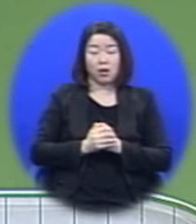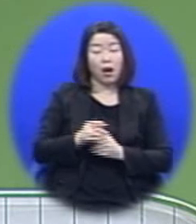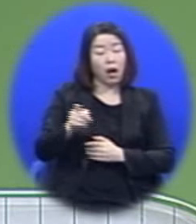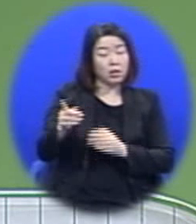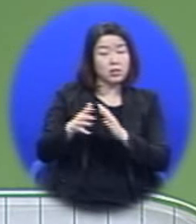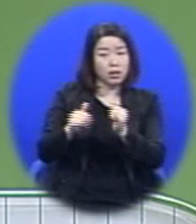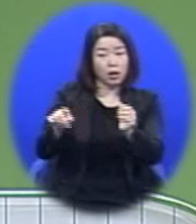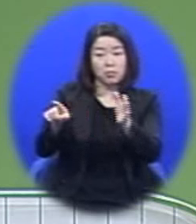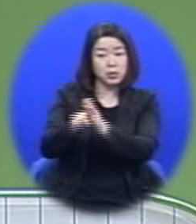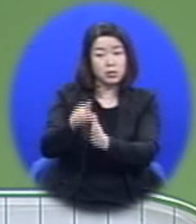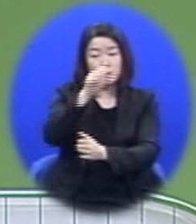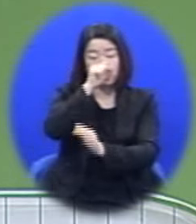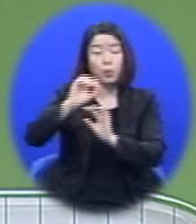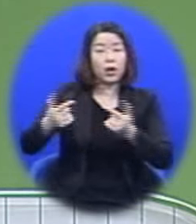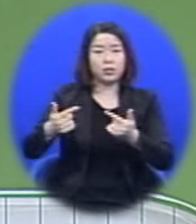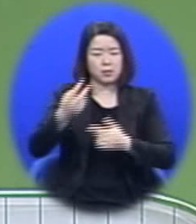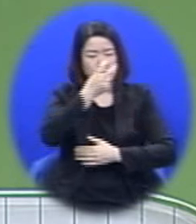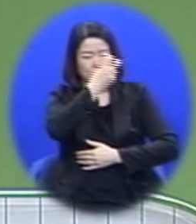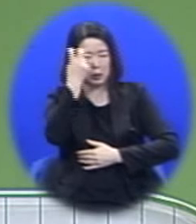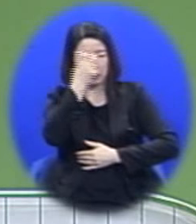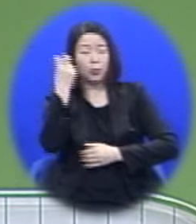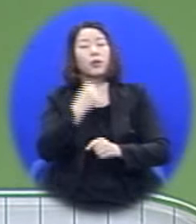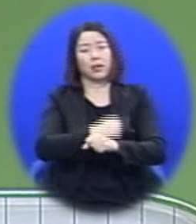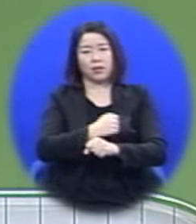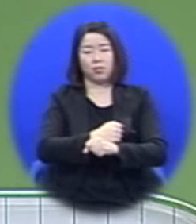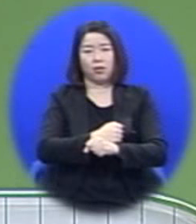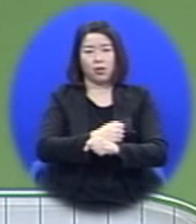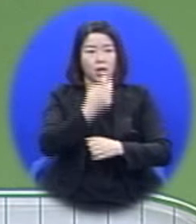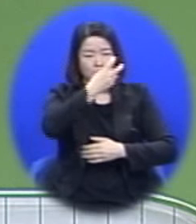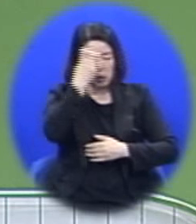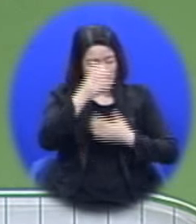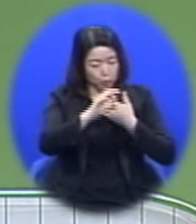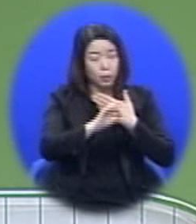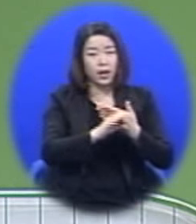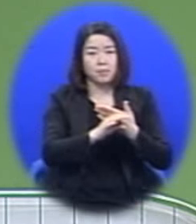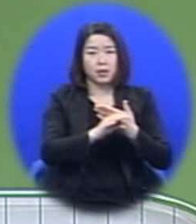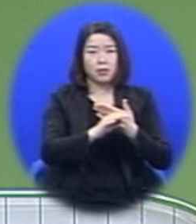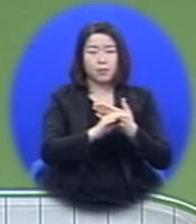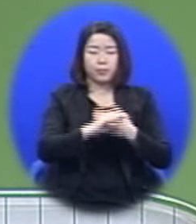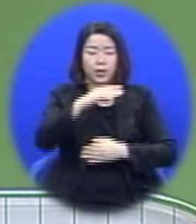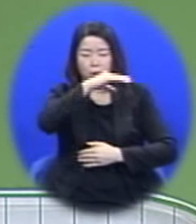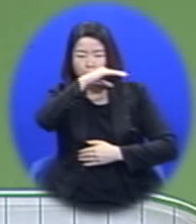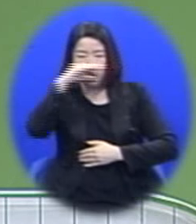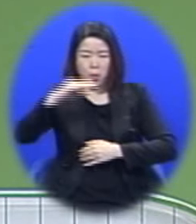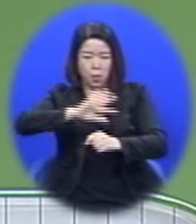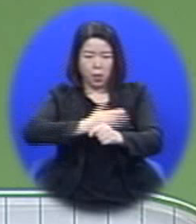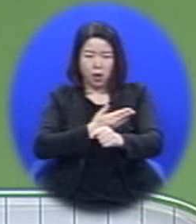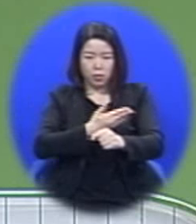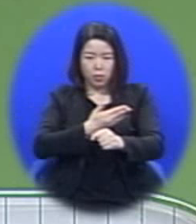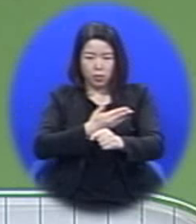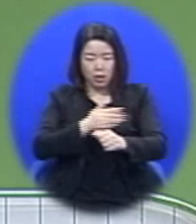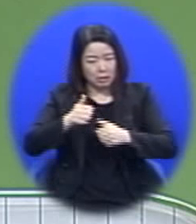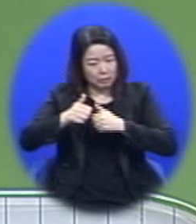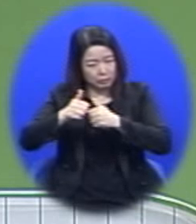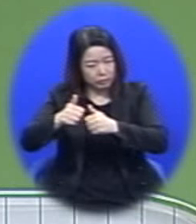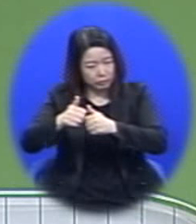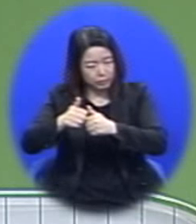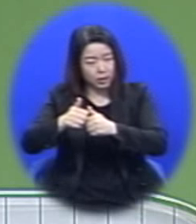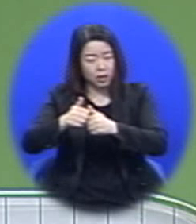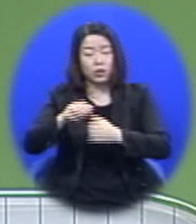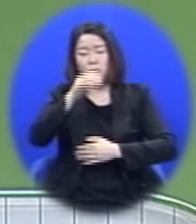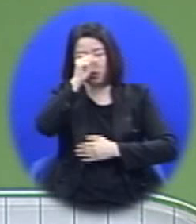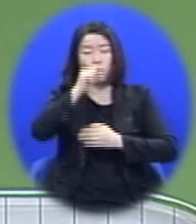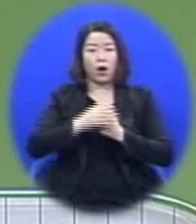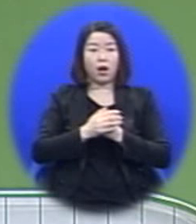이분들은 믿음이 좋은 게 아닙니다. 똑똑한 거예요. 똑똑하면 그러면 옳고 그른 거 따지는 것이 좋지요.